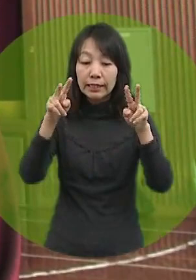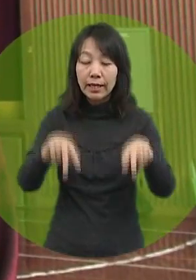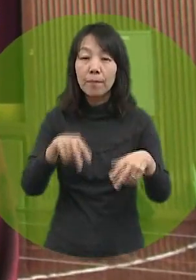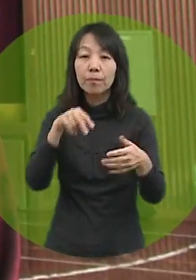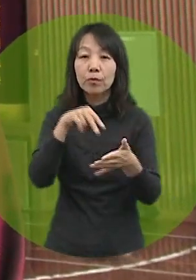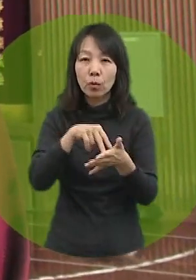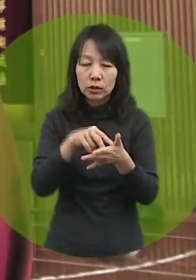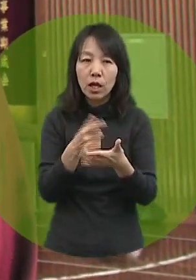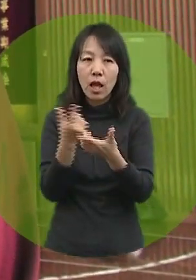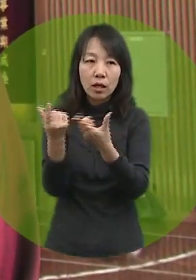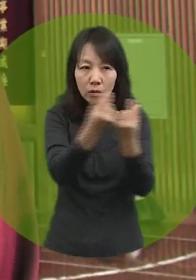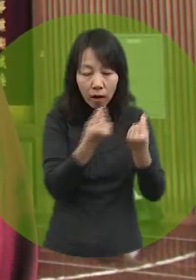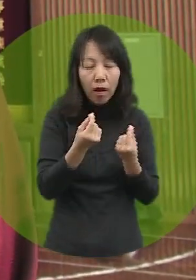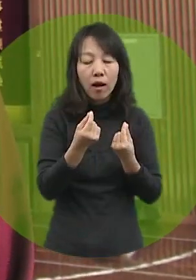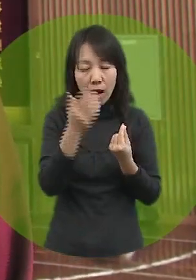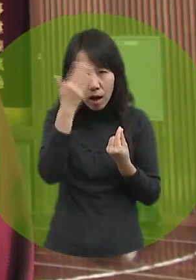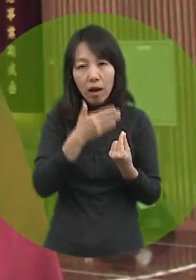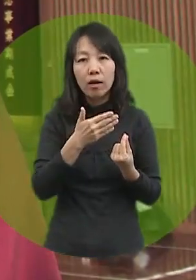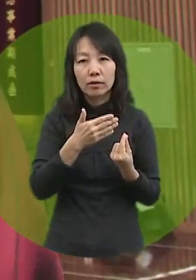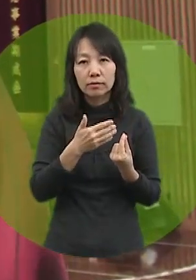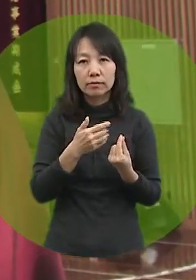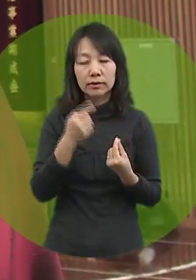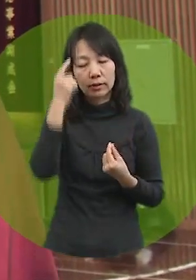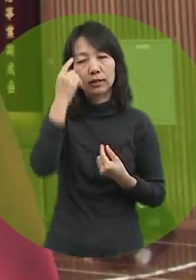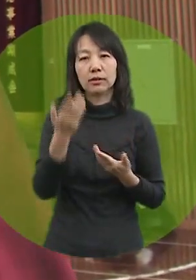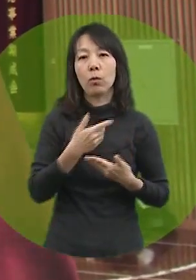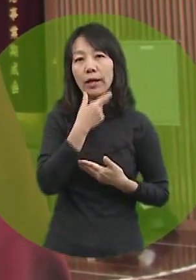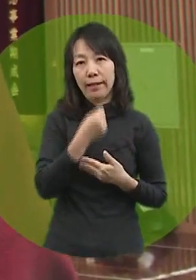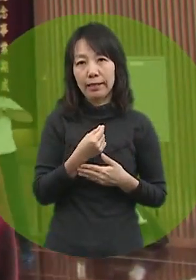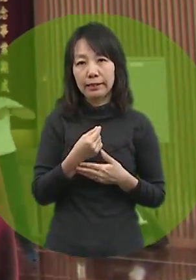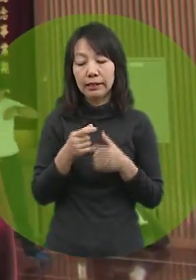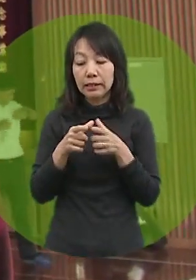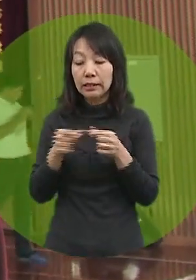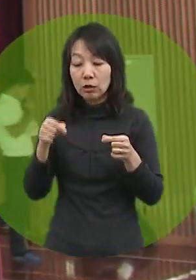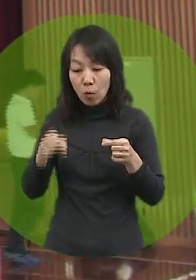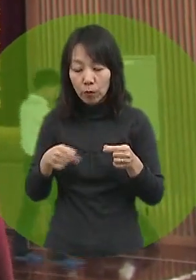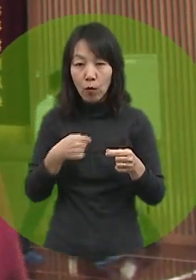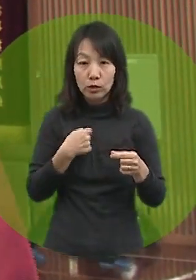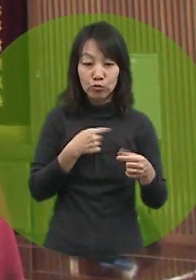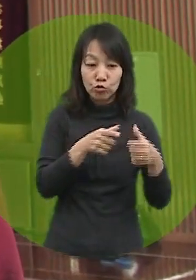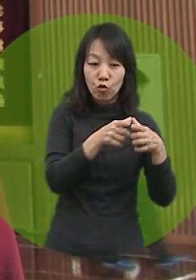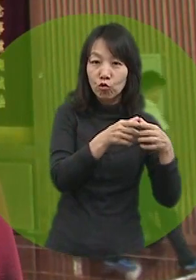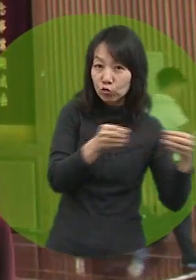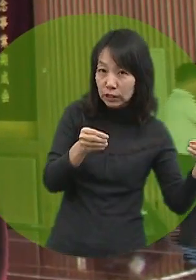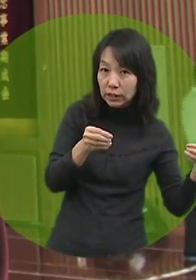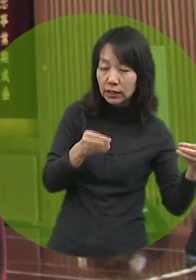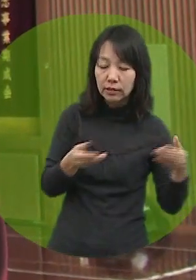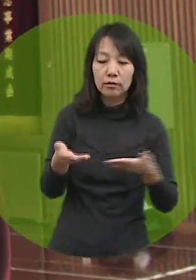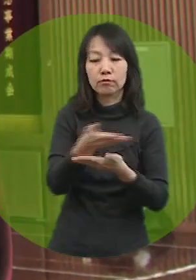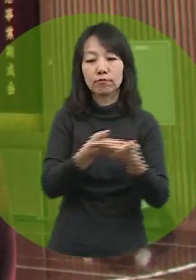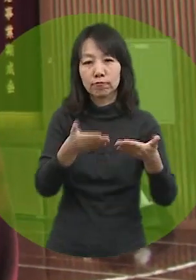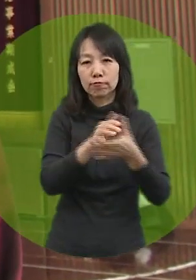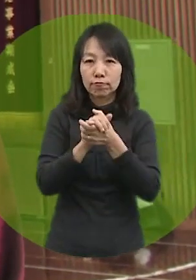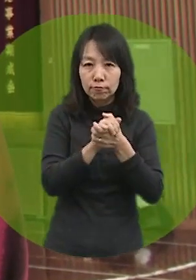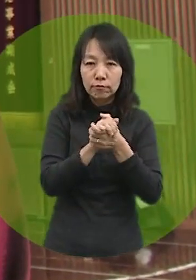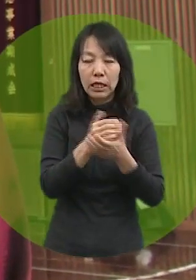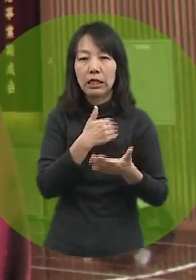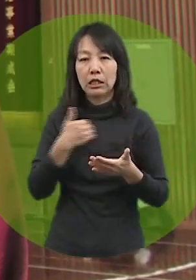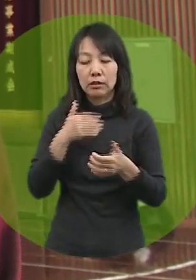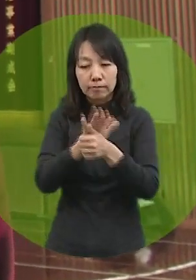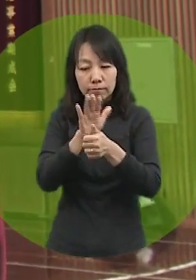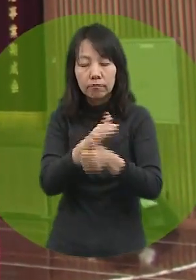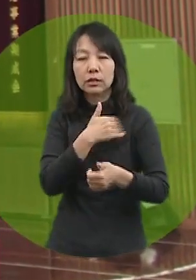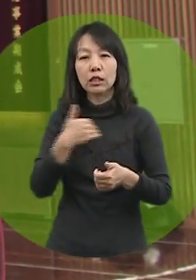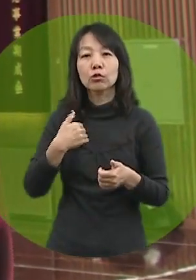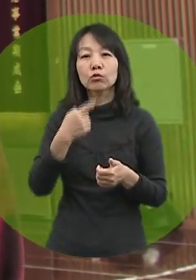ていうことを感じてもらいたいんですね。日本と自分の国の友好関係に貢献できるのは、すごく私たち の誇